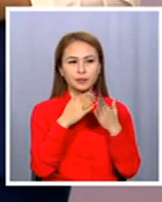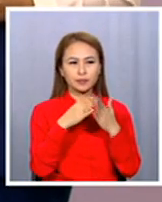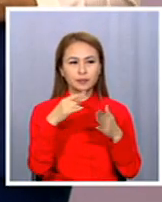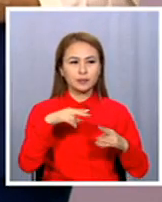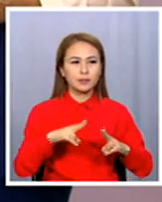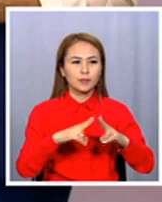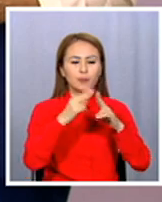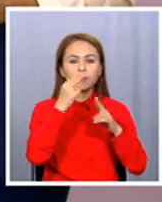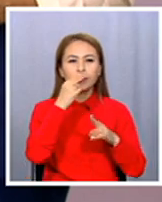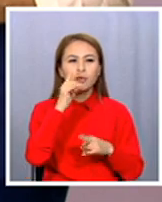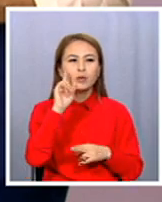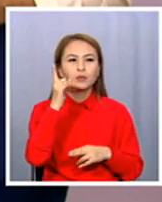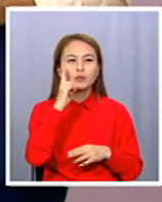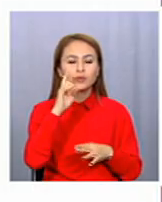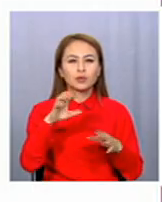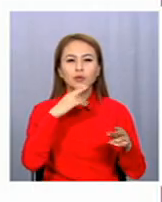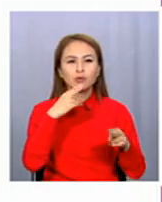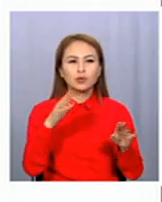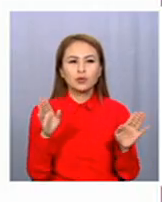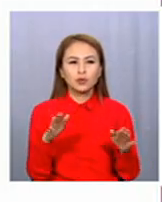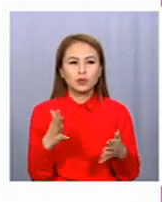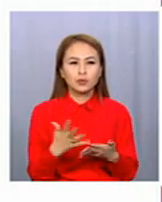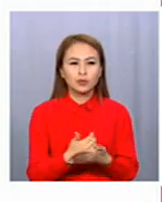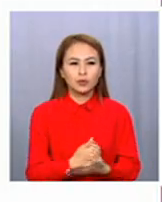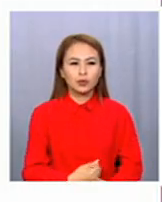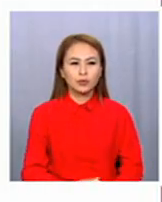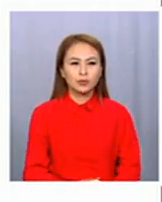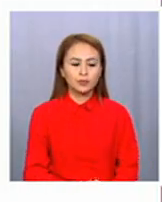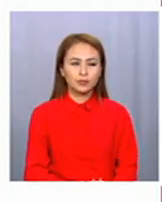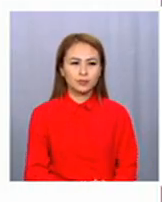тағамдар неліктен ұшып жүрді?